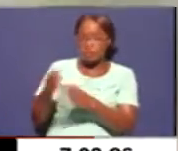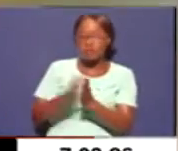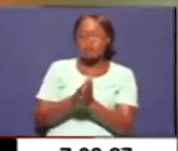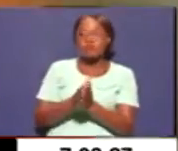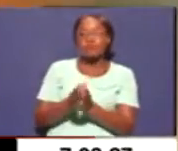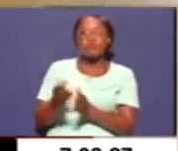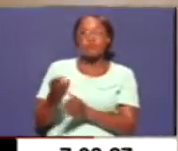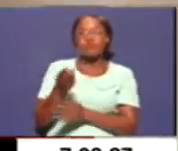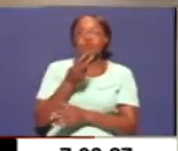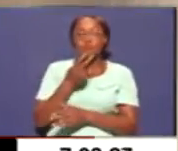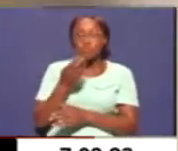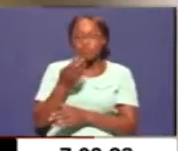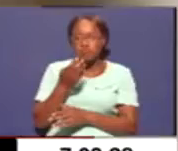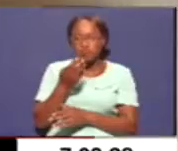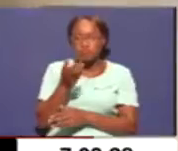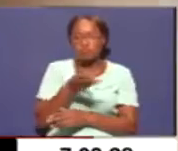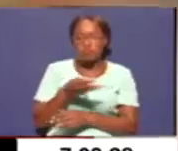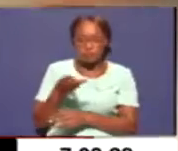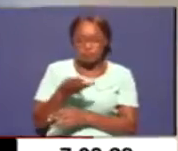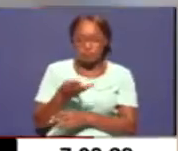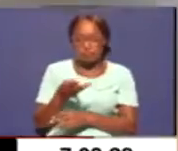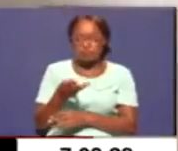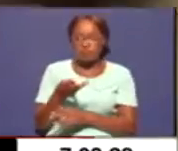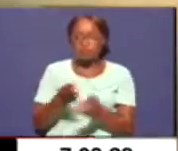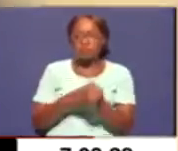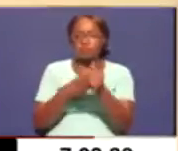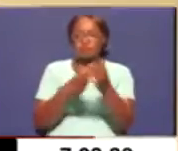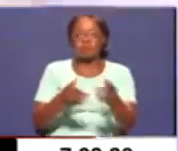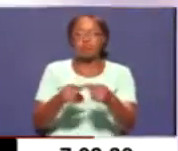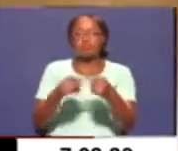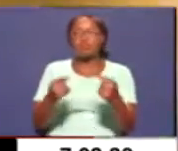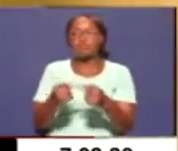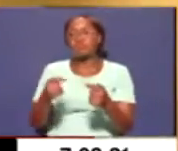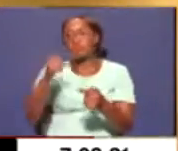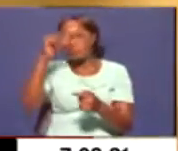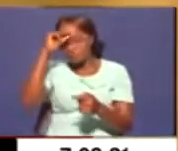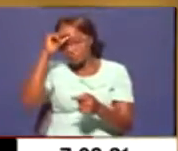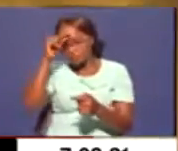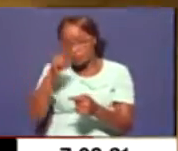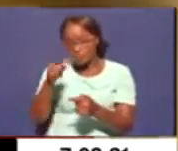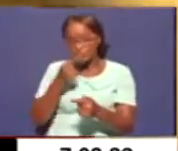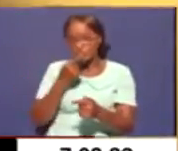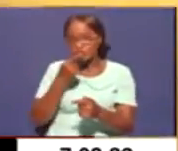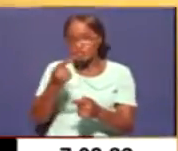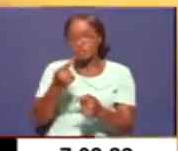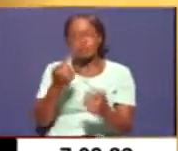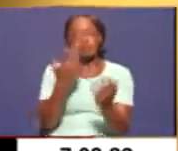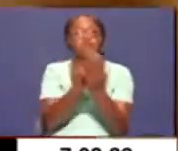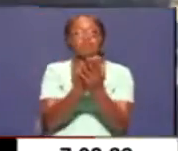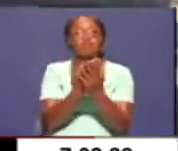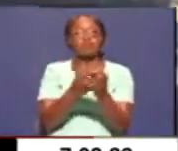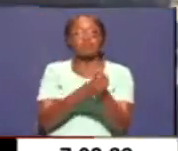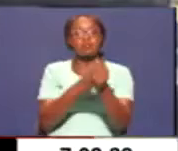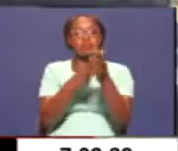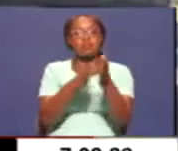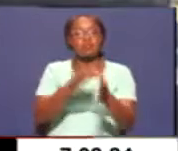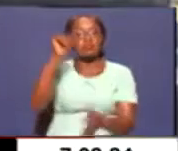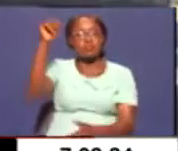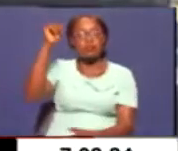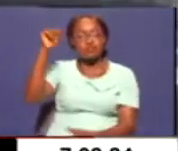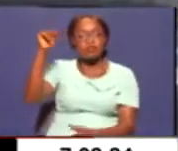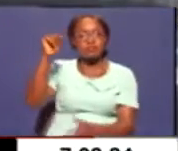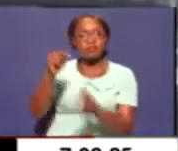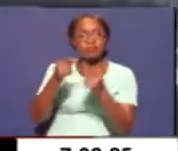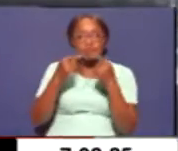makundi hayo Jemedari Abdel Fattah Burhan alivunjilia mbali serikali ya nchi hiyo akiagiza kutiwa nguvuni kwa kiongozi wa kisiasa na